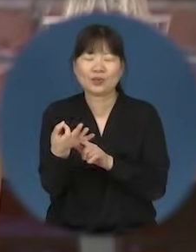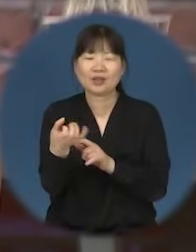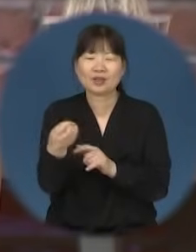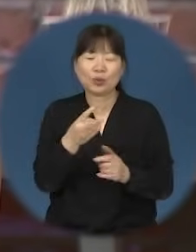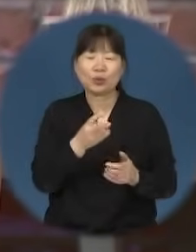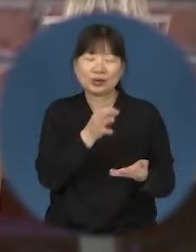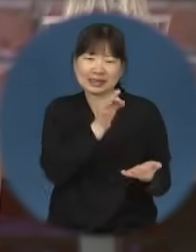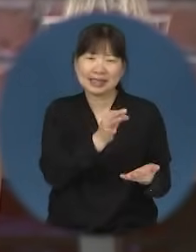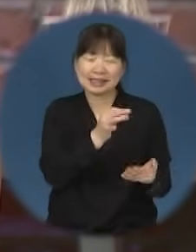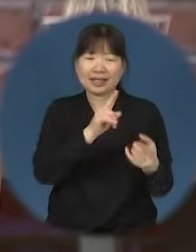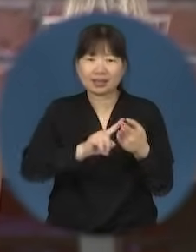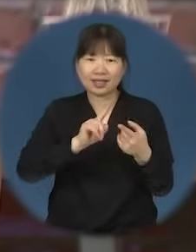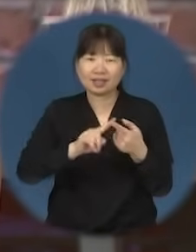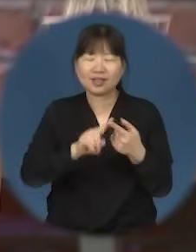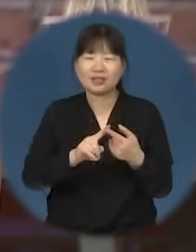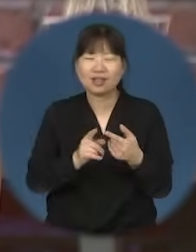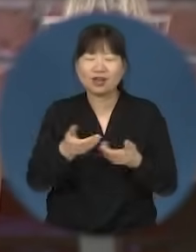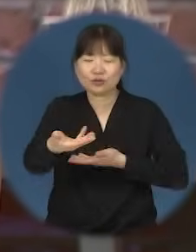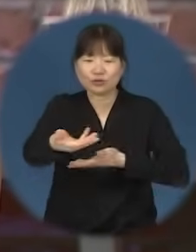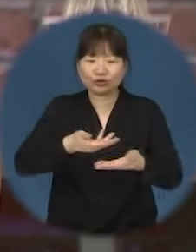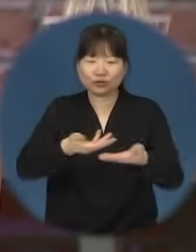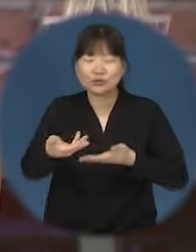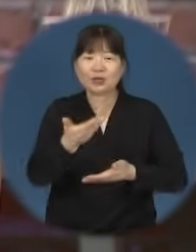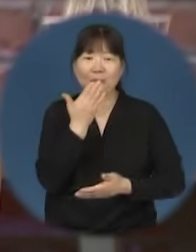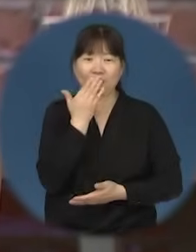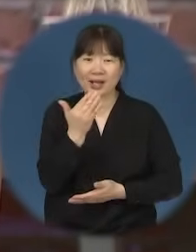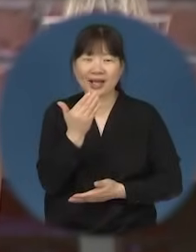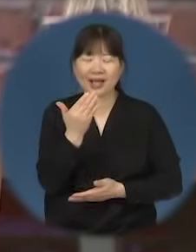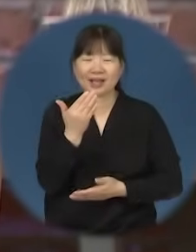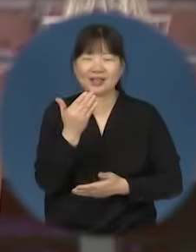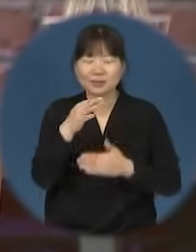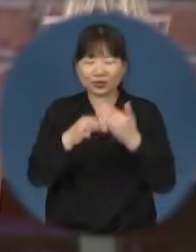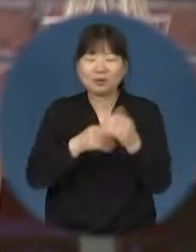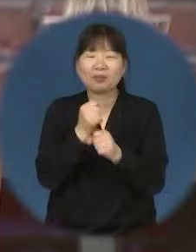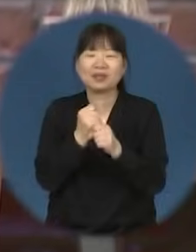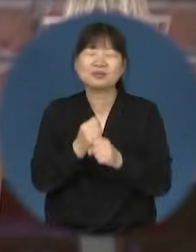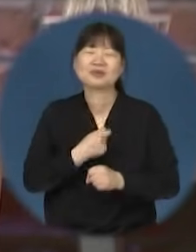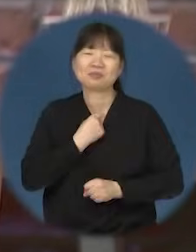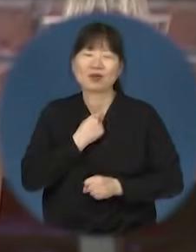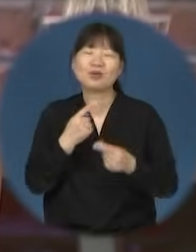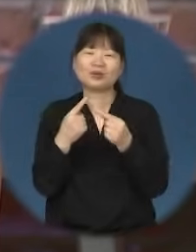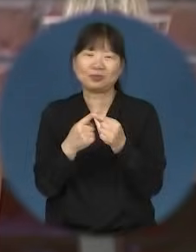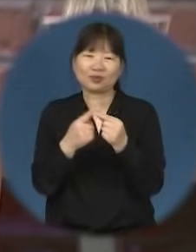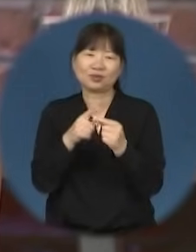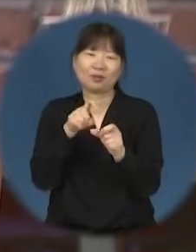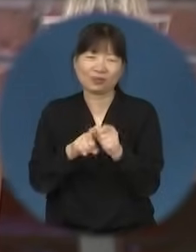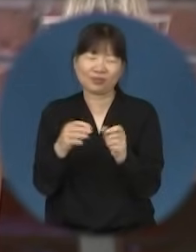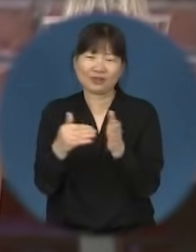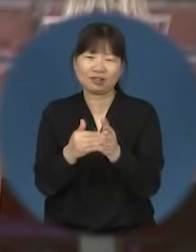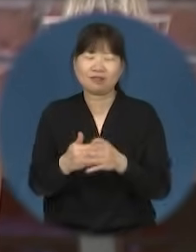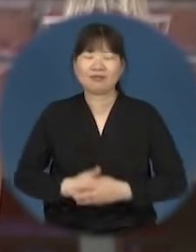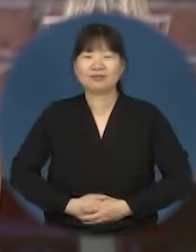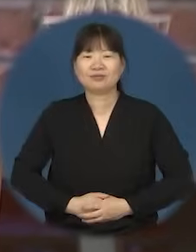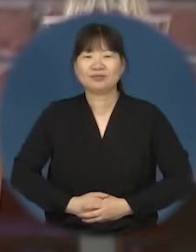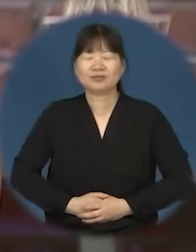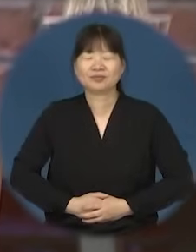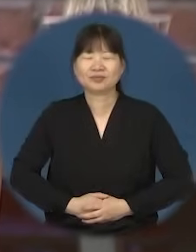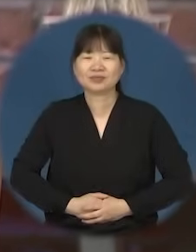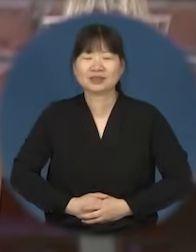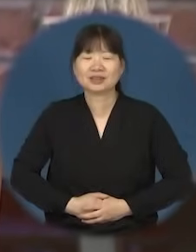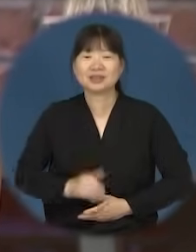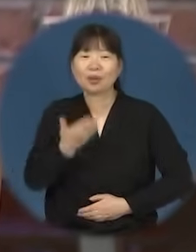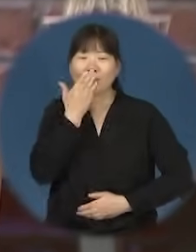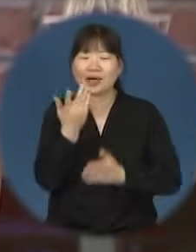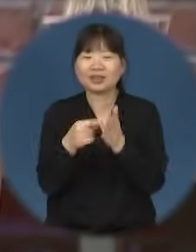돈이나 자산을 주고받을 수 있는 그런 시스템을 만들자 하는 게 이제 첫 번째 목적이고요. 예. 근데 그거를